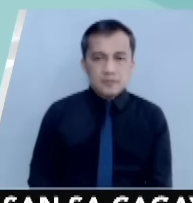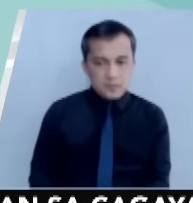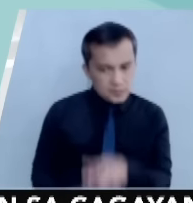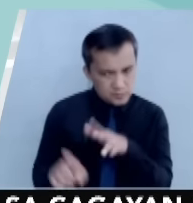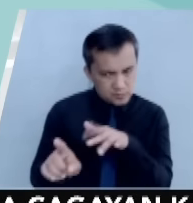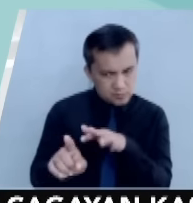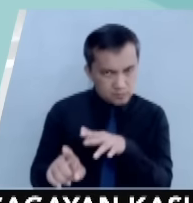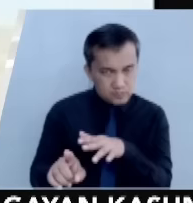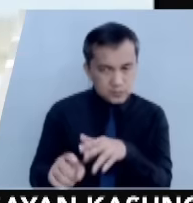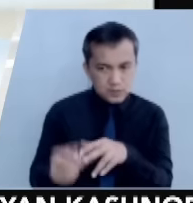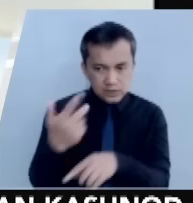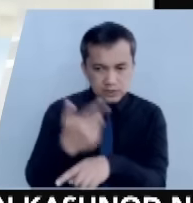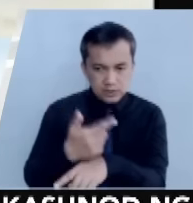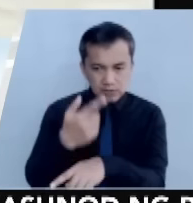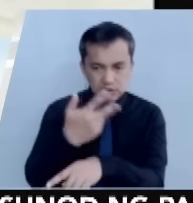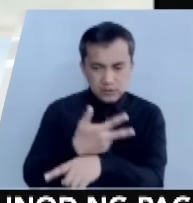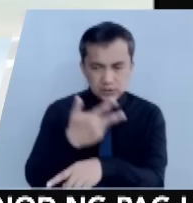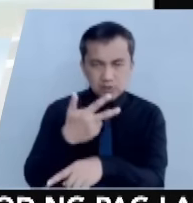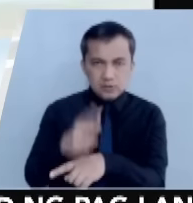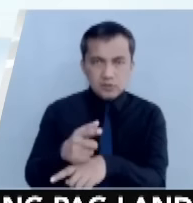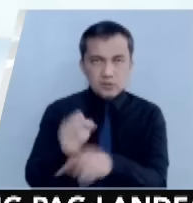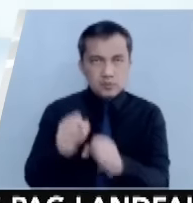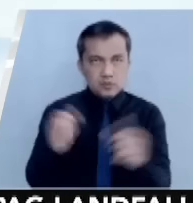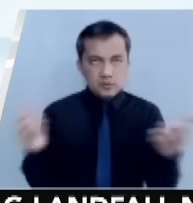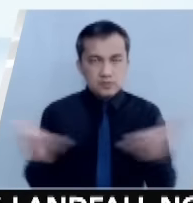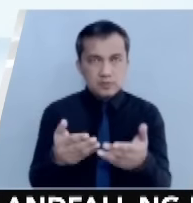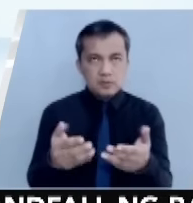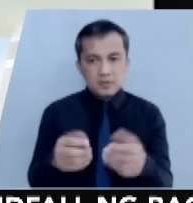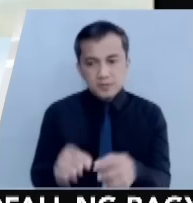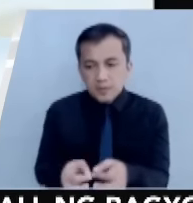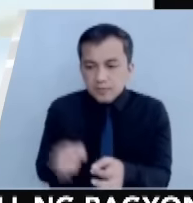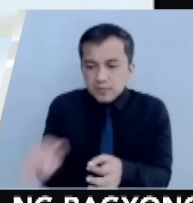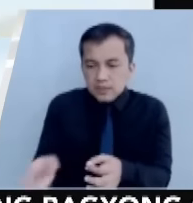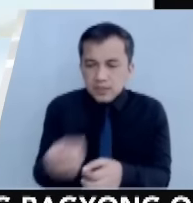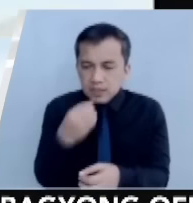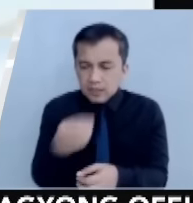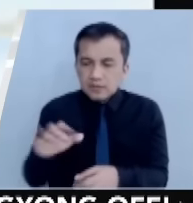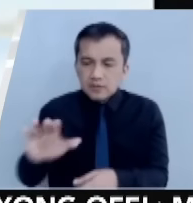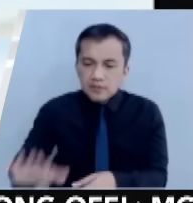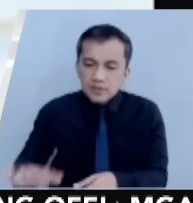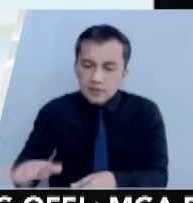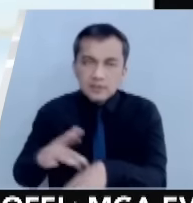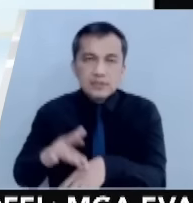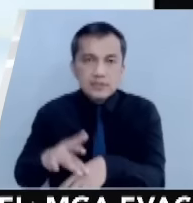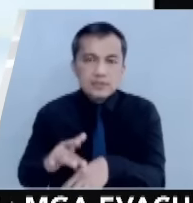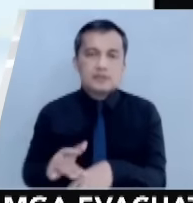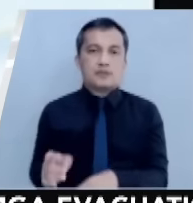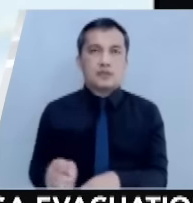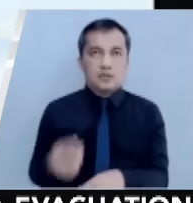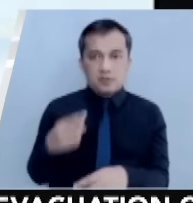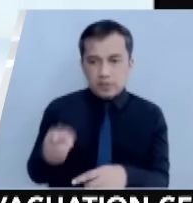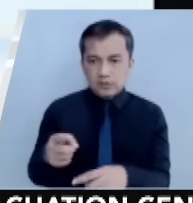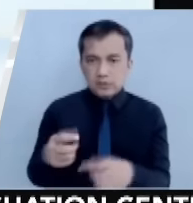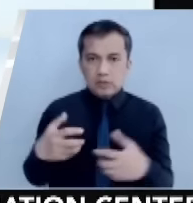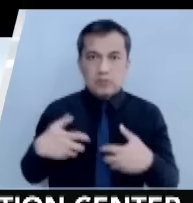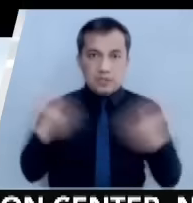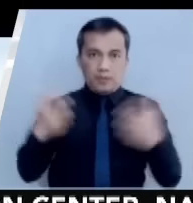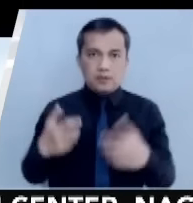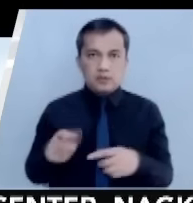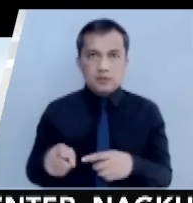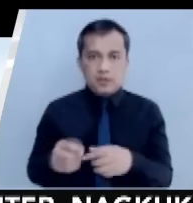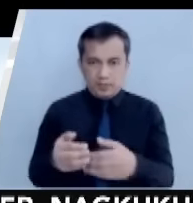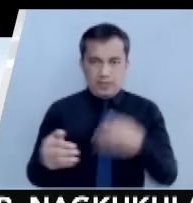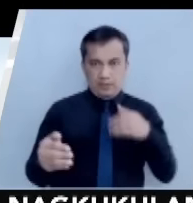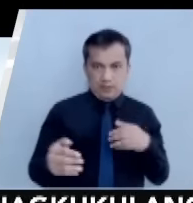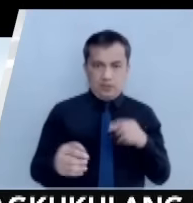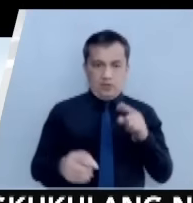ng observation, pakilala, pwede magbigay ng treats and hawa-hawakan. Halimbawa, mapansin mo nga may aggression, babalik ka sa naunang step. They